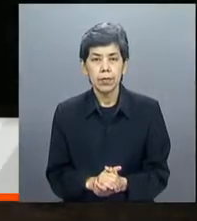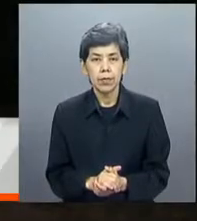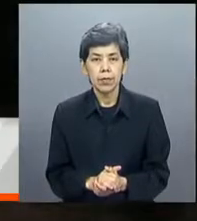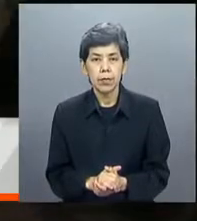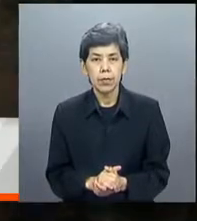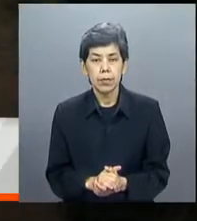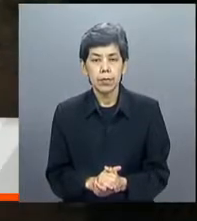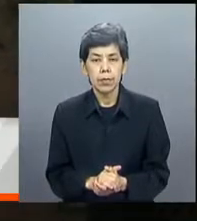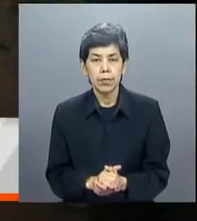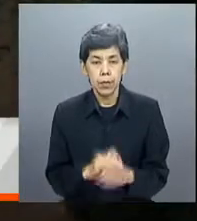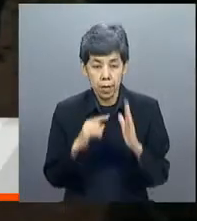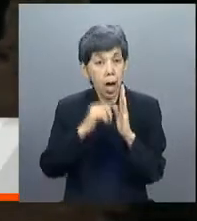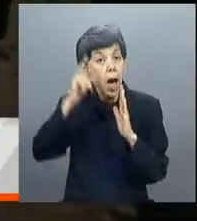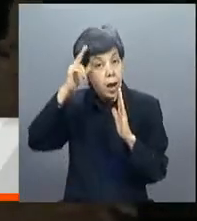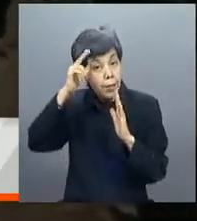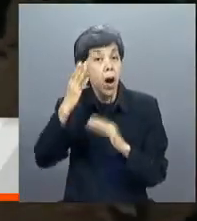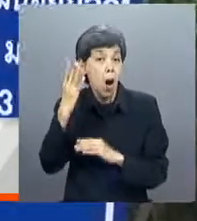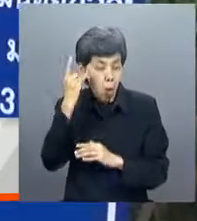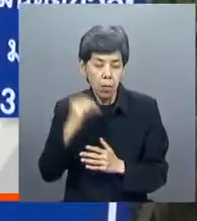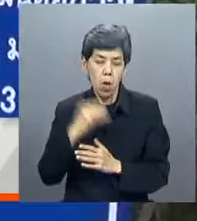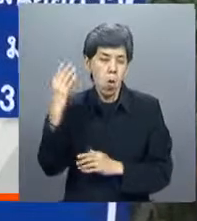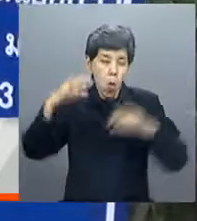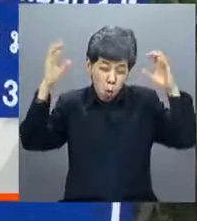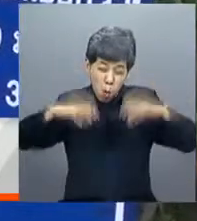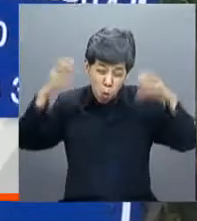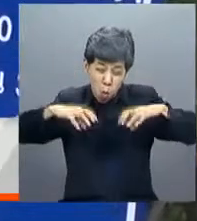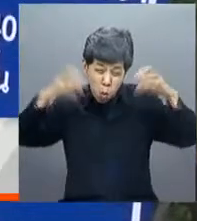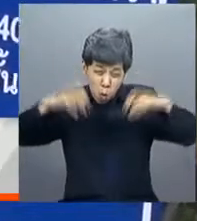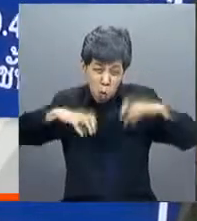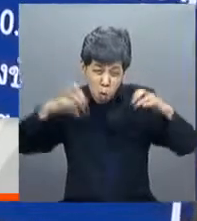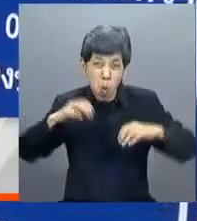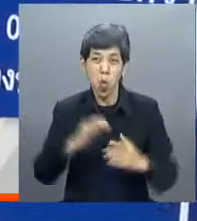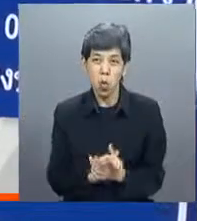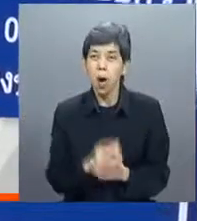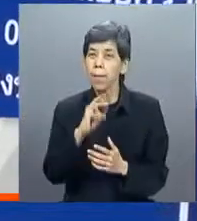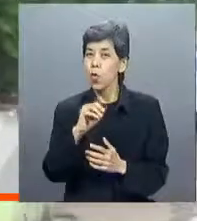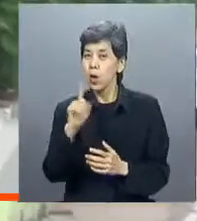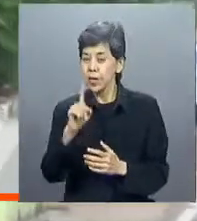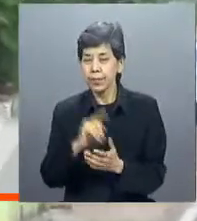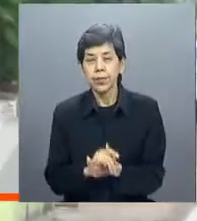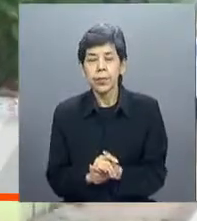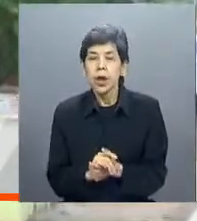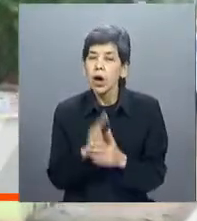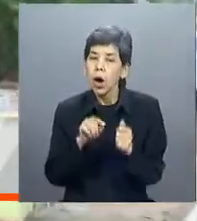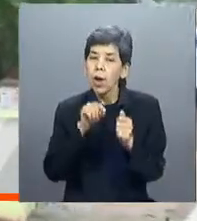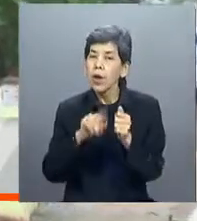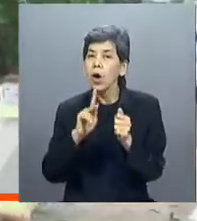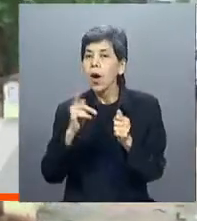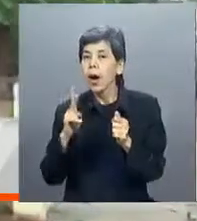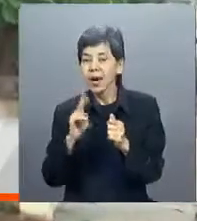มีชั้นเดียวกับที่จังหวัดลำปางนะครับเมื่อคืนนี้เกิดพายุฝนพัดที่บ้านน้ำล้อมหมู่ 1ตำบลเกาะคาอำเภอเกาะคา